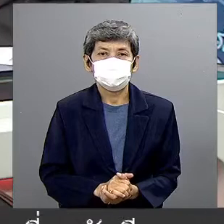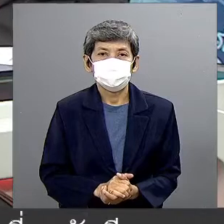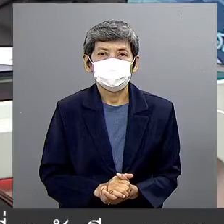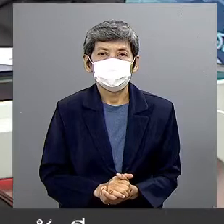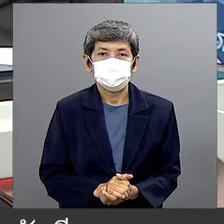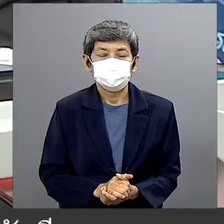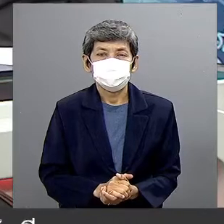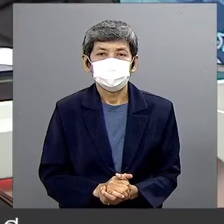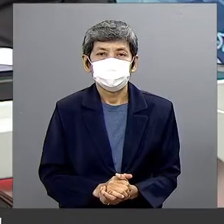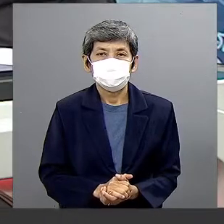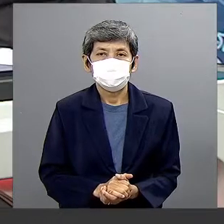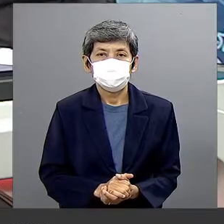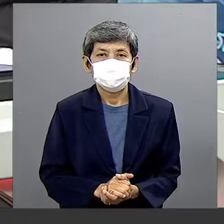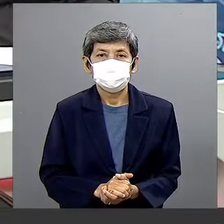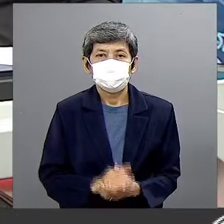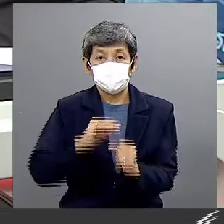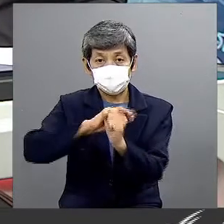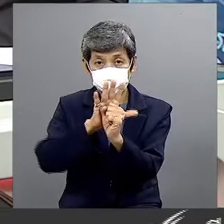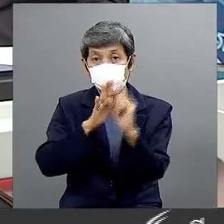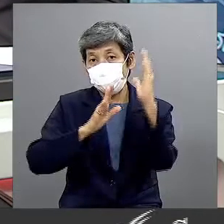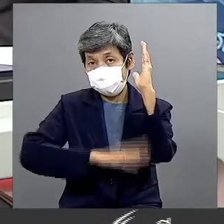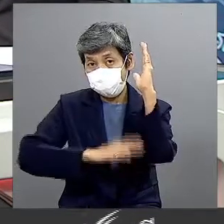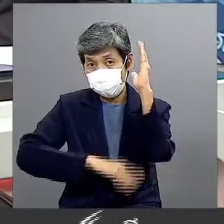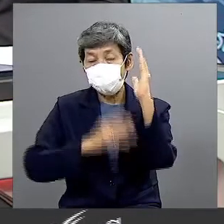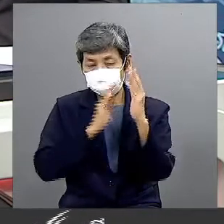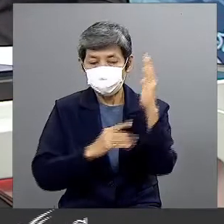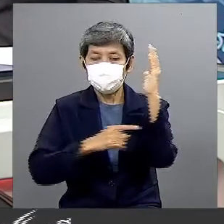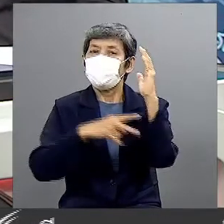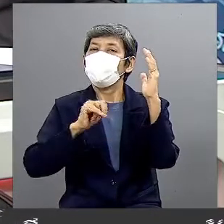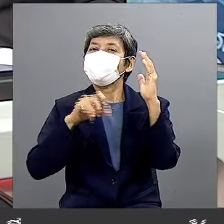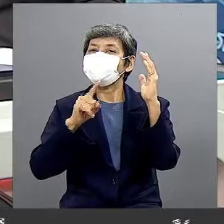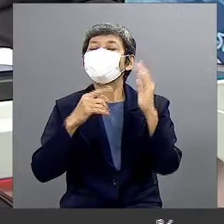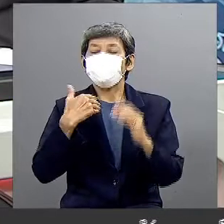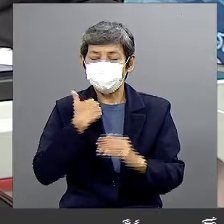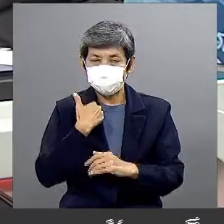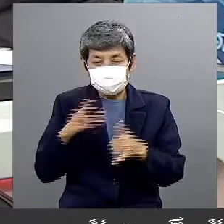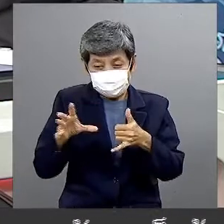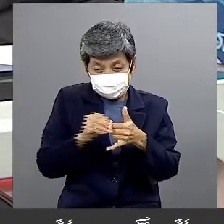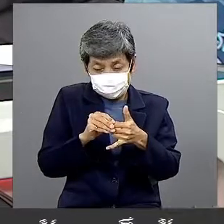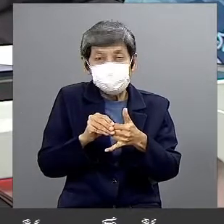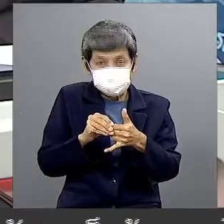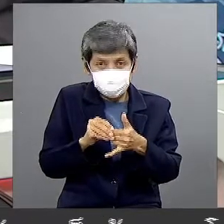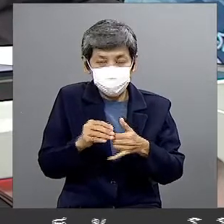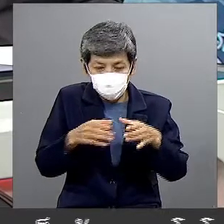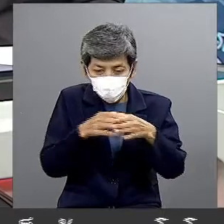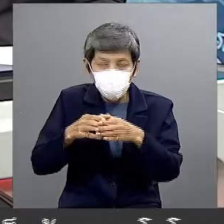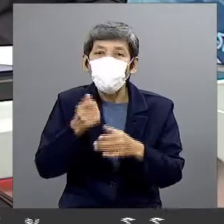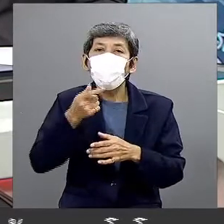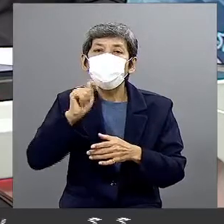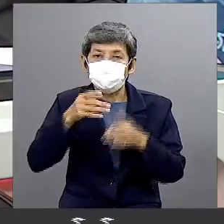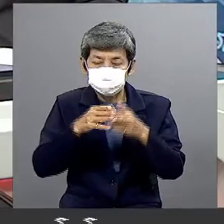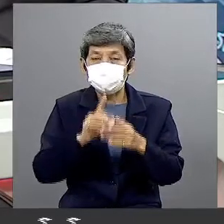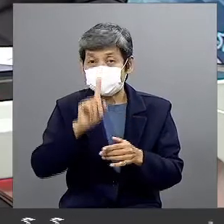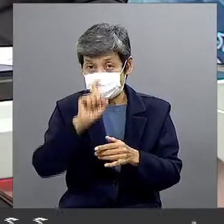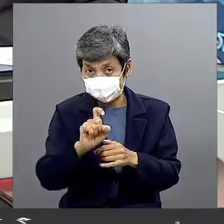จะไปดูสถานการณ์เข้าไปทางภาคใต้บ้างนะคะที่นครศรีธรรมราชค่ะมีผู้ติดเชื้อเป็น 19จากพลาสเตอร์อบต.ท่าเรือเสียชีวิตเพิ่มอีก 1